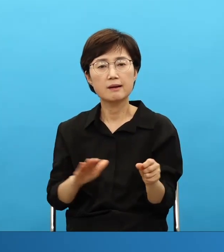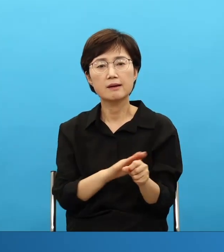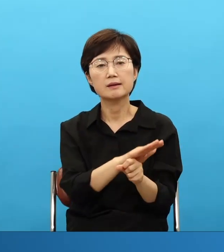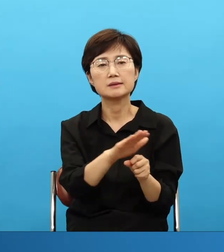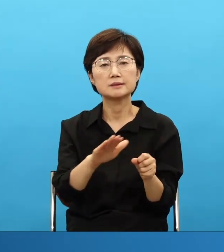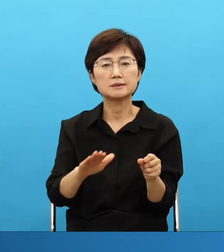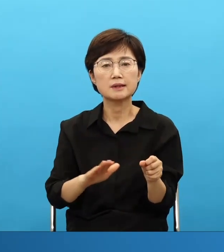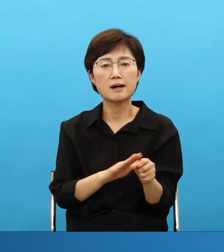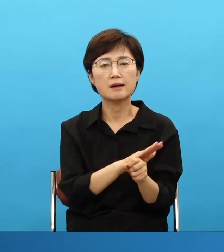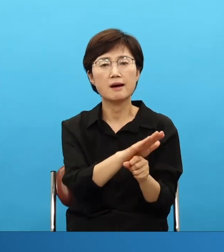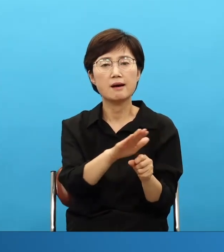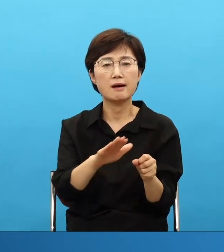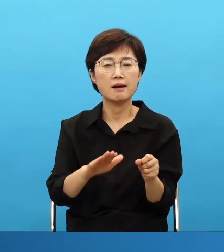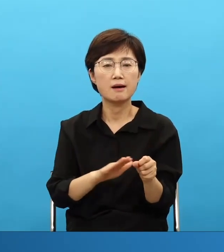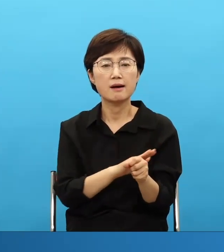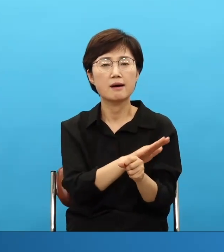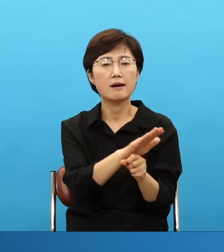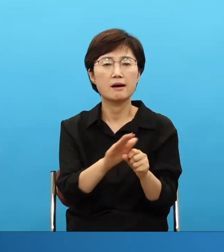나님